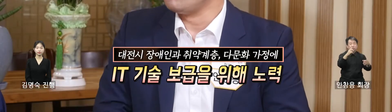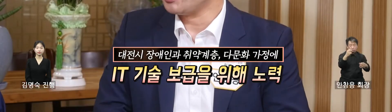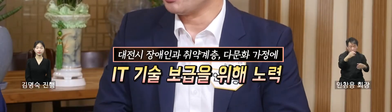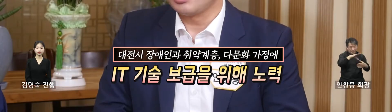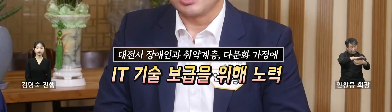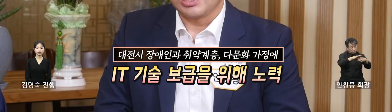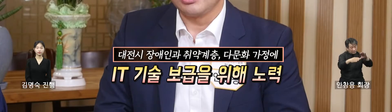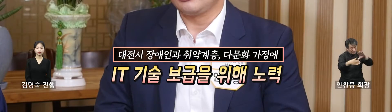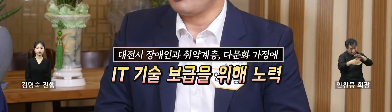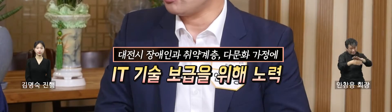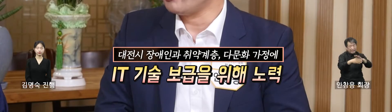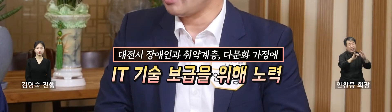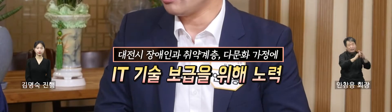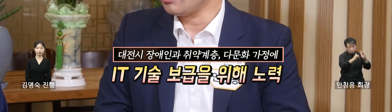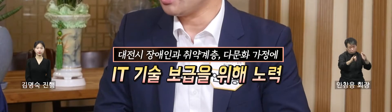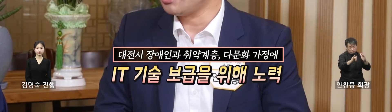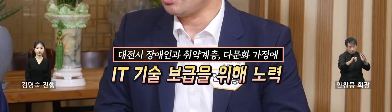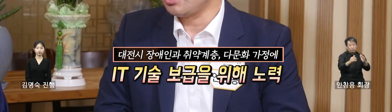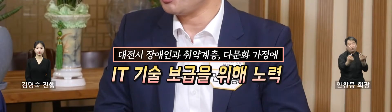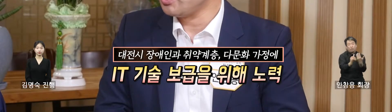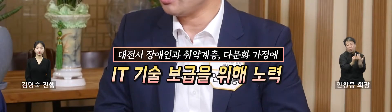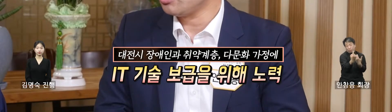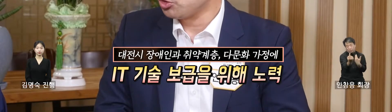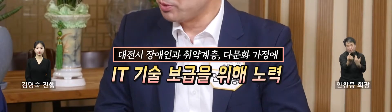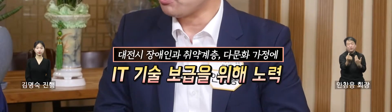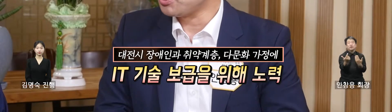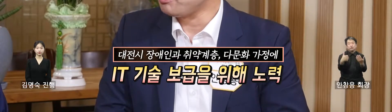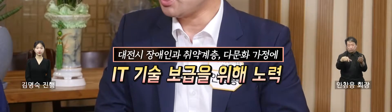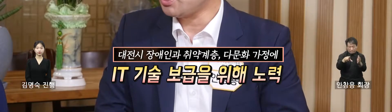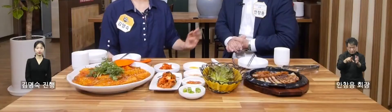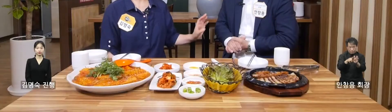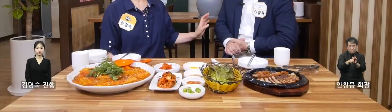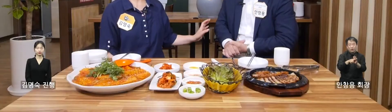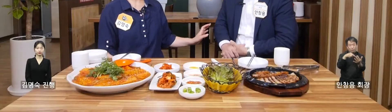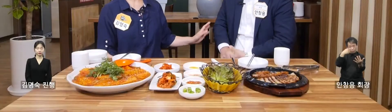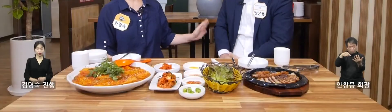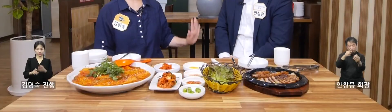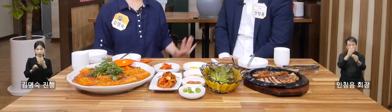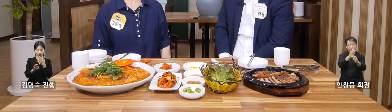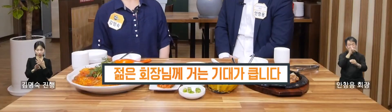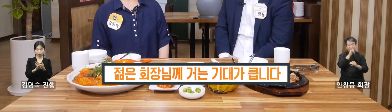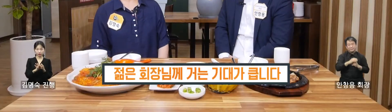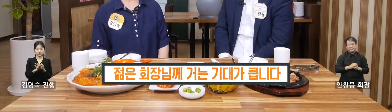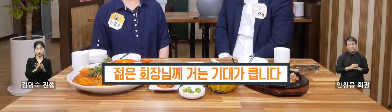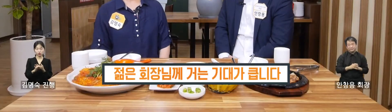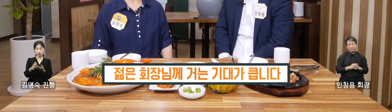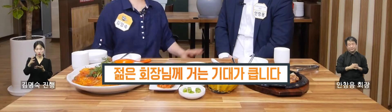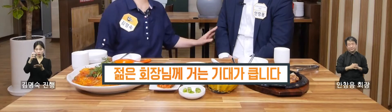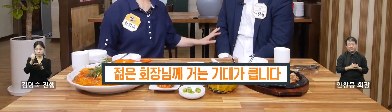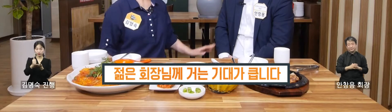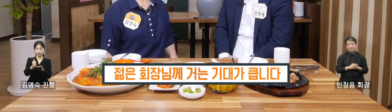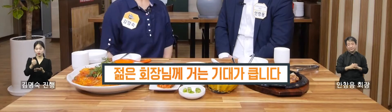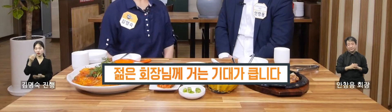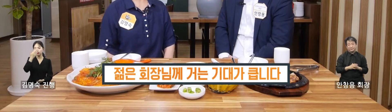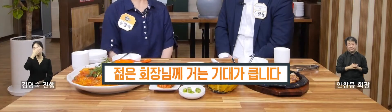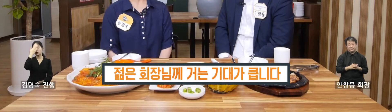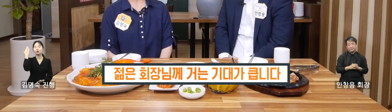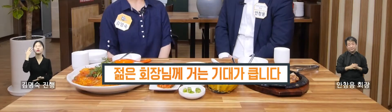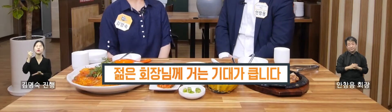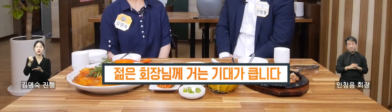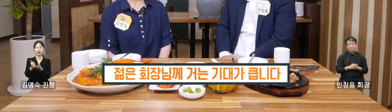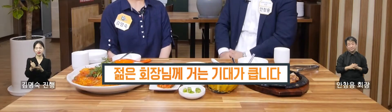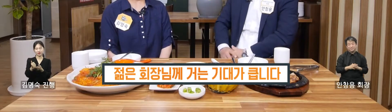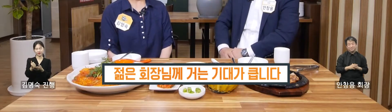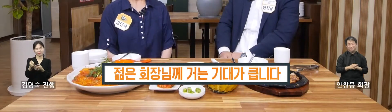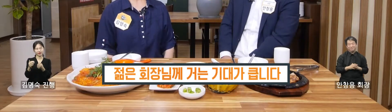이런 분들 위해서 IT 보급을 하기 위해서 열심히 준비하고 있습니다. 일단은 우리 회장님이 젊은 회장님이라